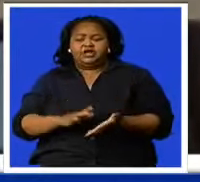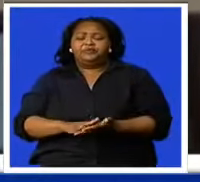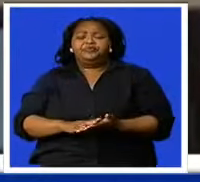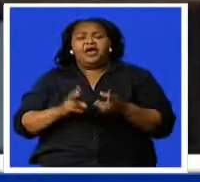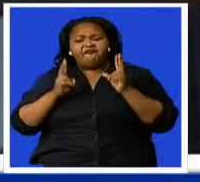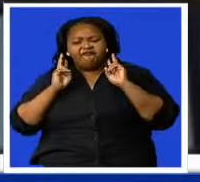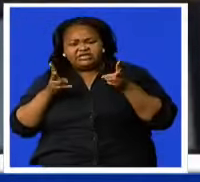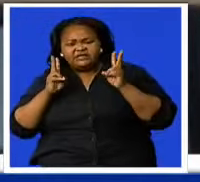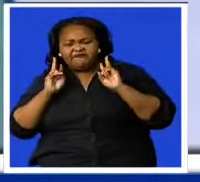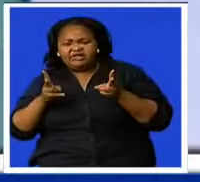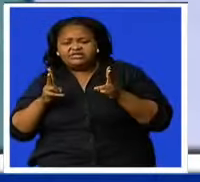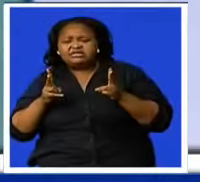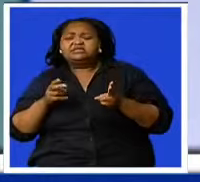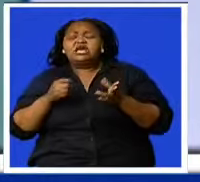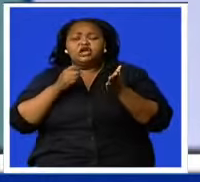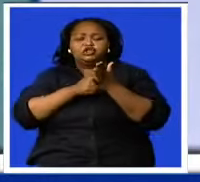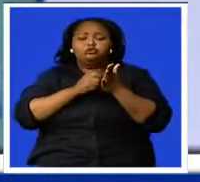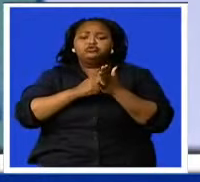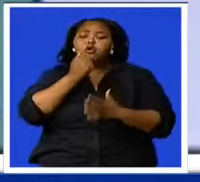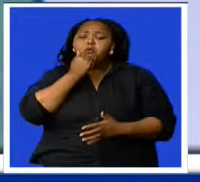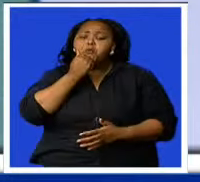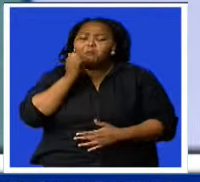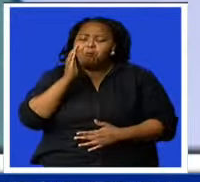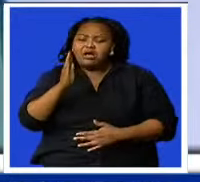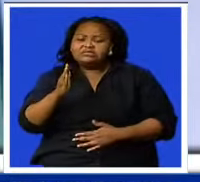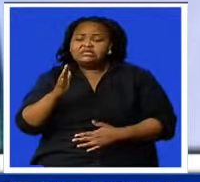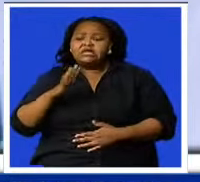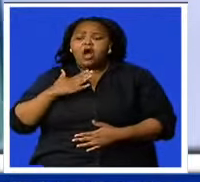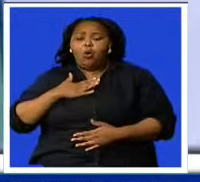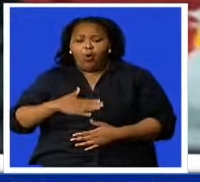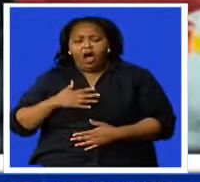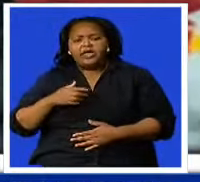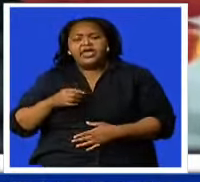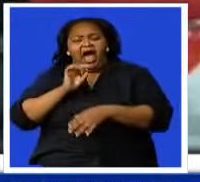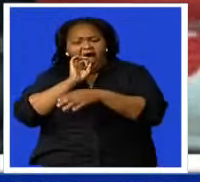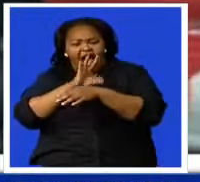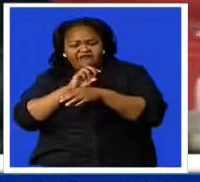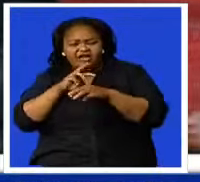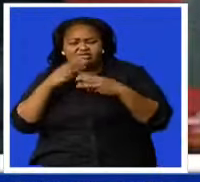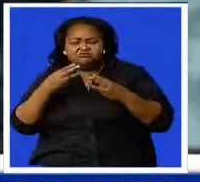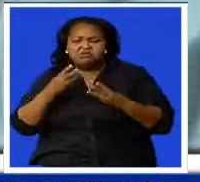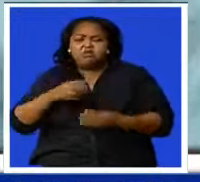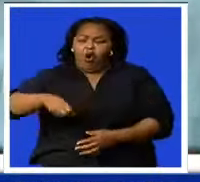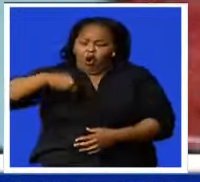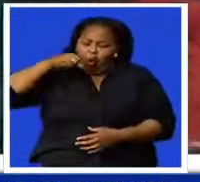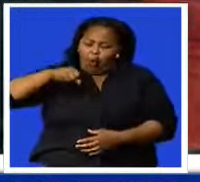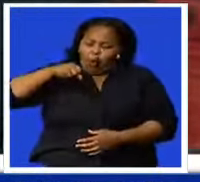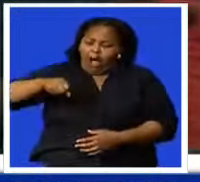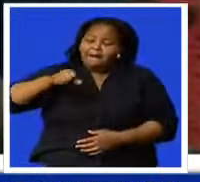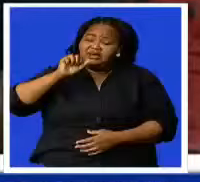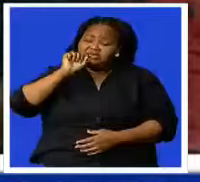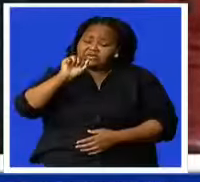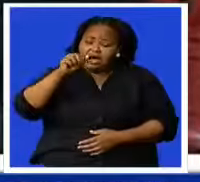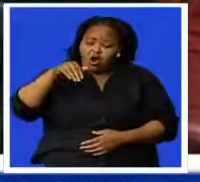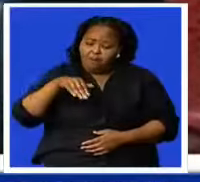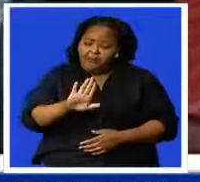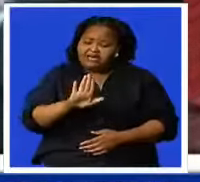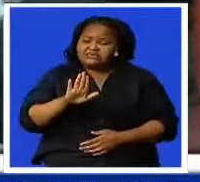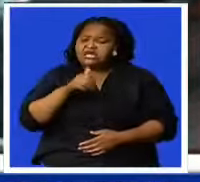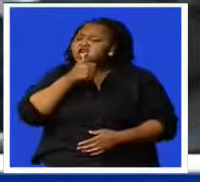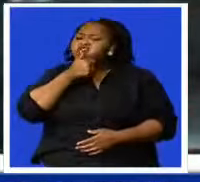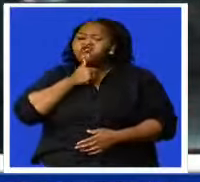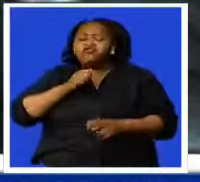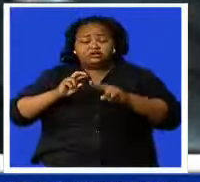edolobheni lakamanzini ngenhloso yekucucutela kutsi nguloyo asale aba nesikhwama sakhe uma ayothenga esitolo